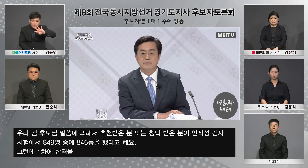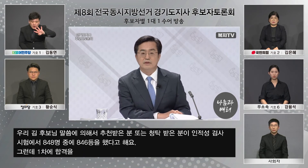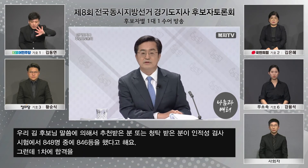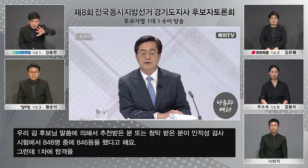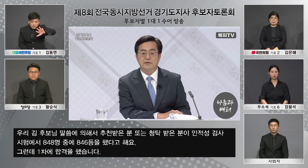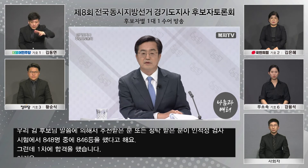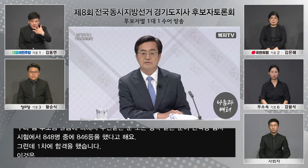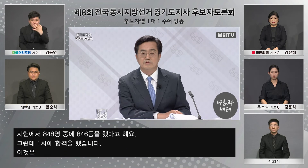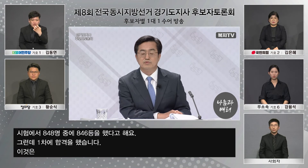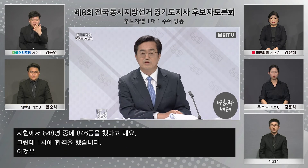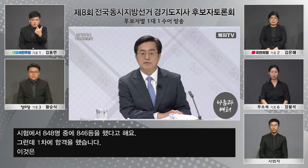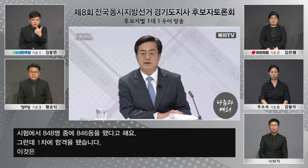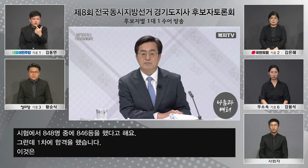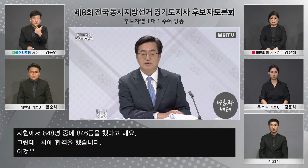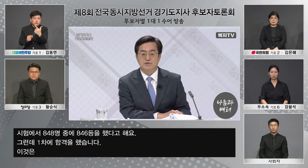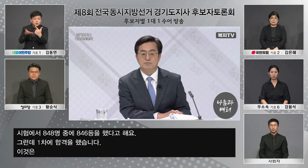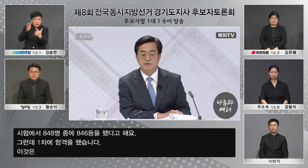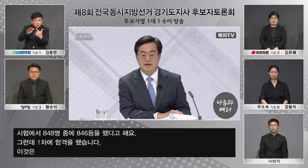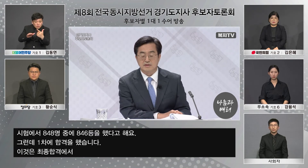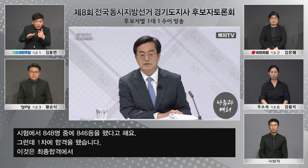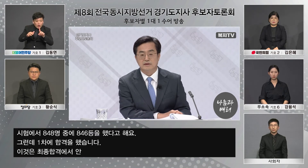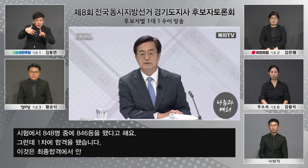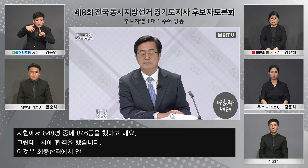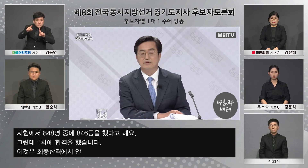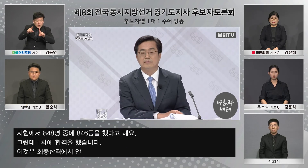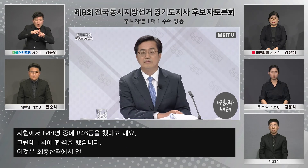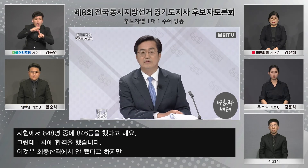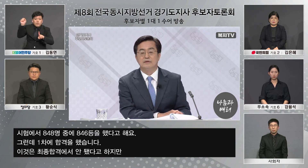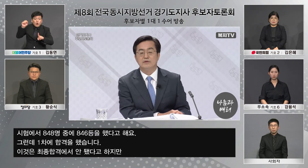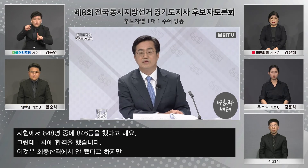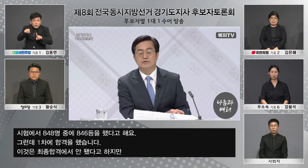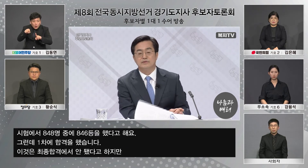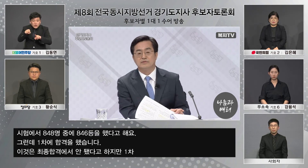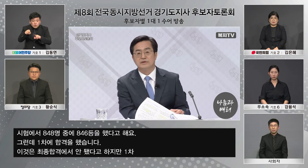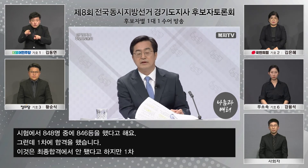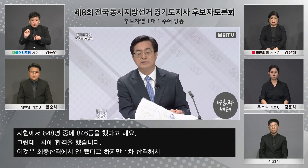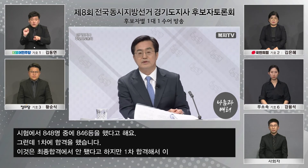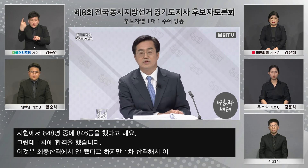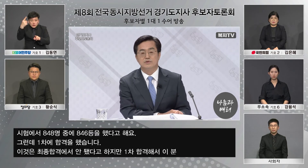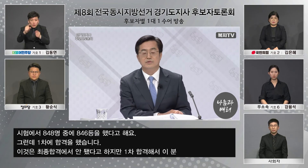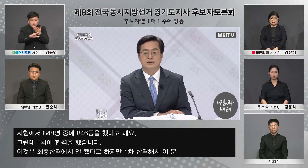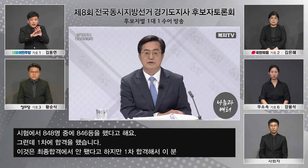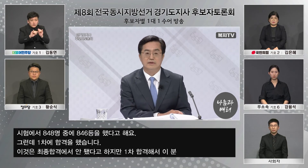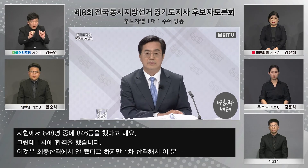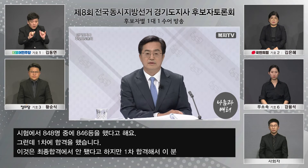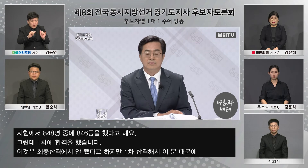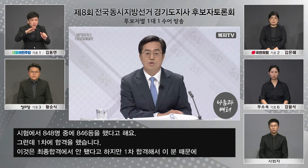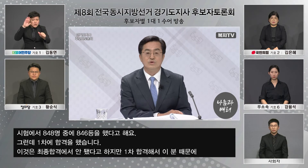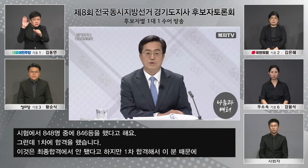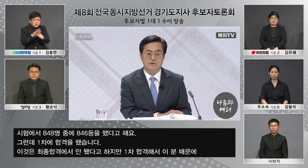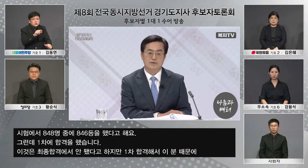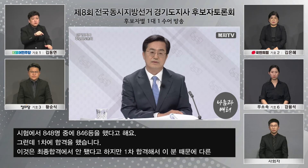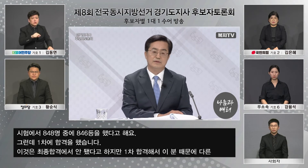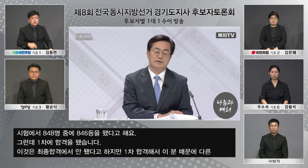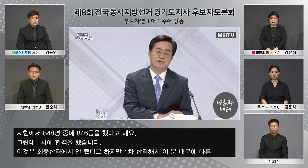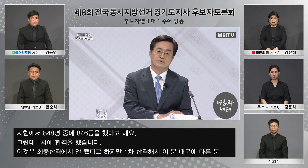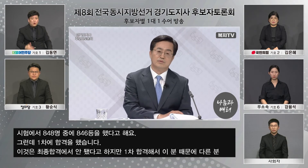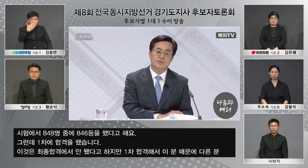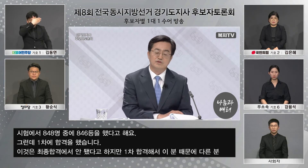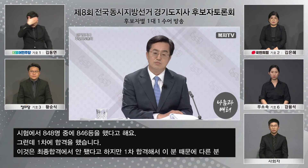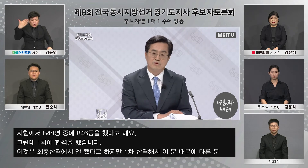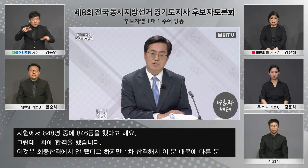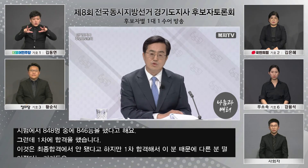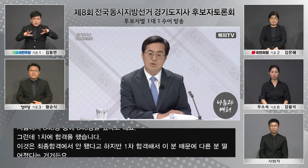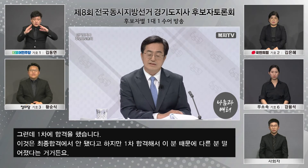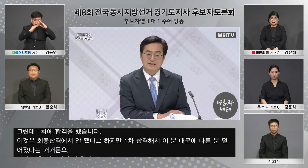하지만 1차 합격에서 이분 때문에 다른 분 떨어진 분이 계시다는 얘기거든요. 이와 같은 것들이 우리 청년들 공정,